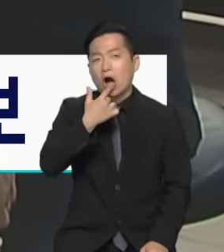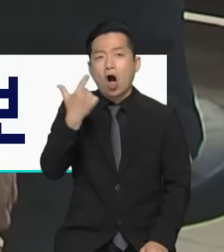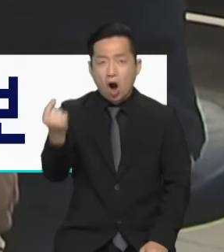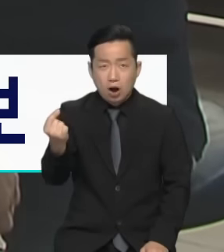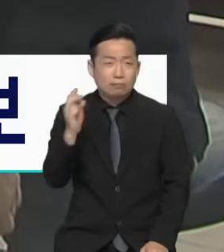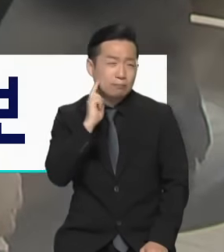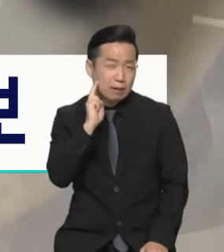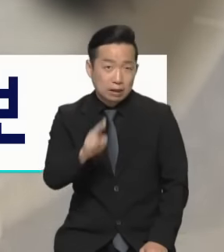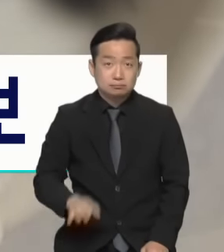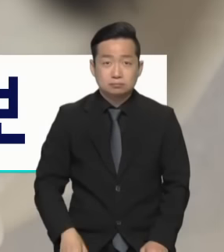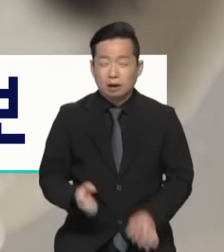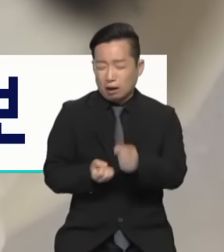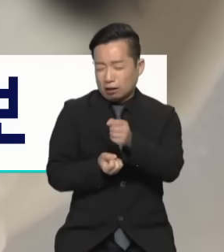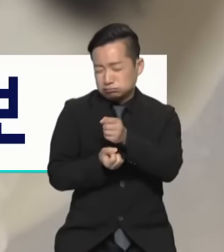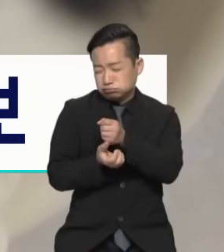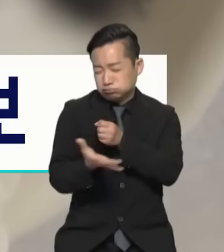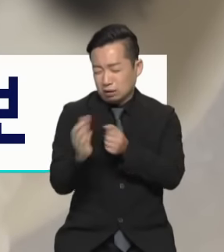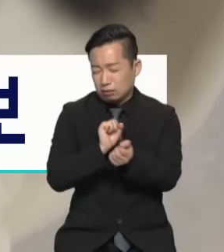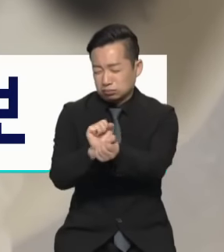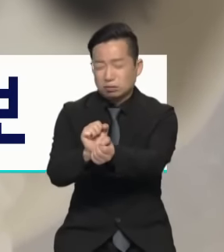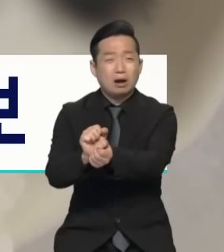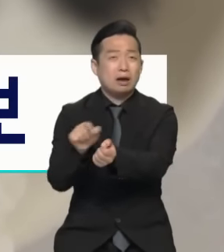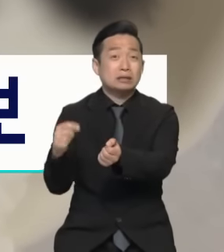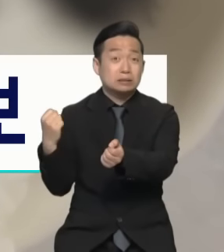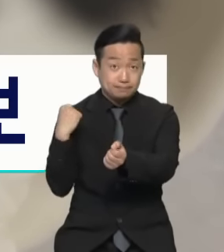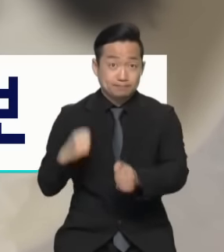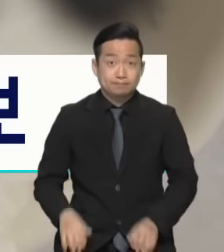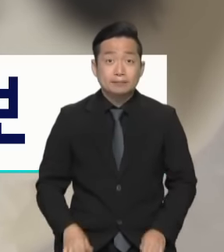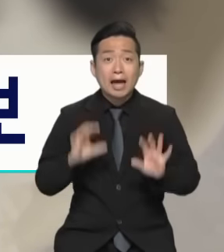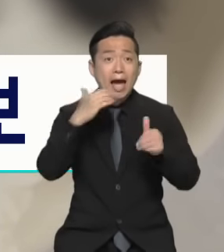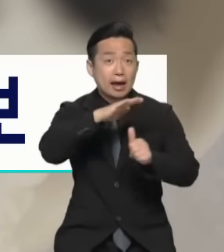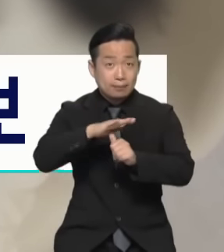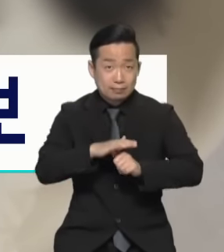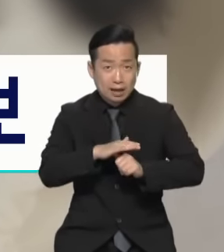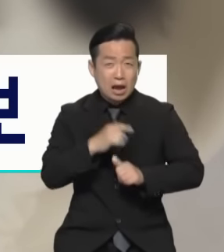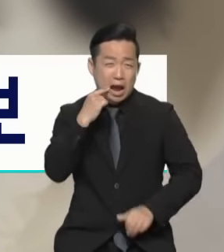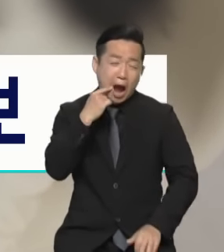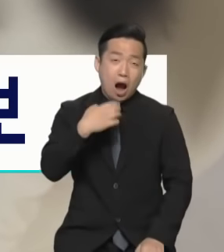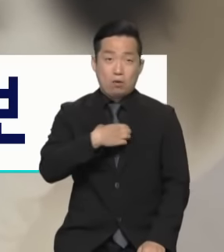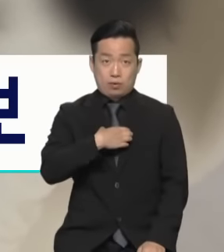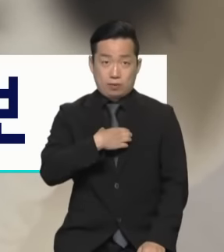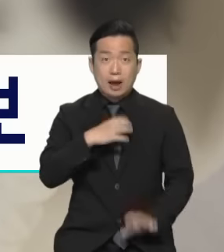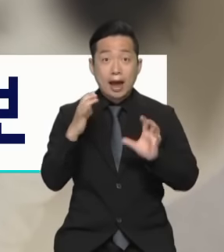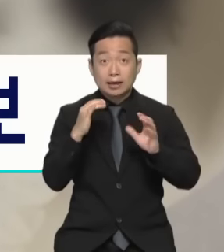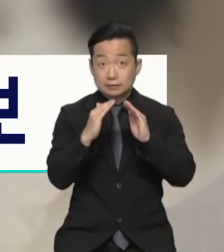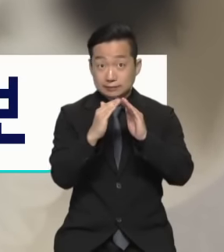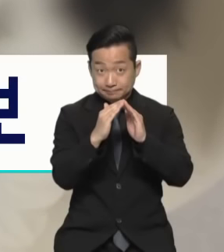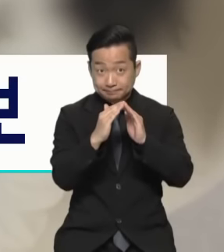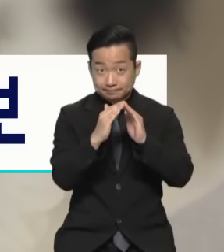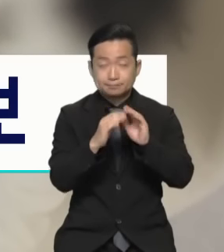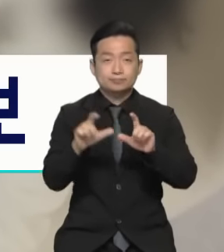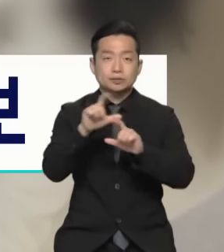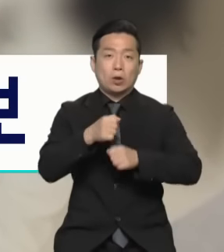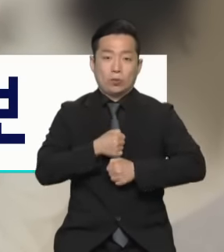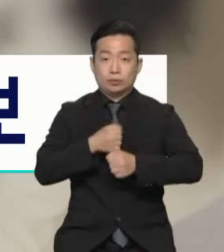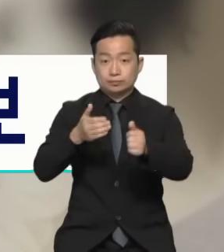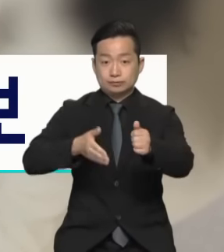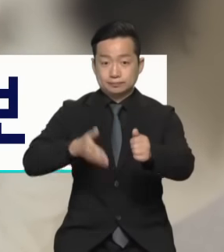심하고 전파력도 매우 강한데요. 특히 어린아이들에게 치명적이라고 하니까 아이들 있는 집은 더